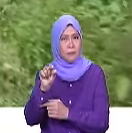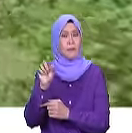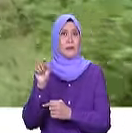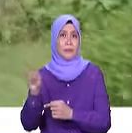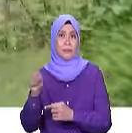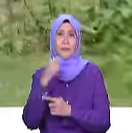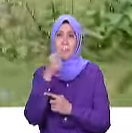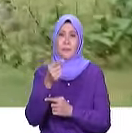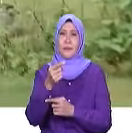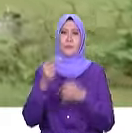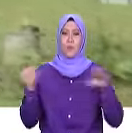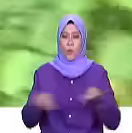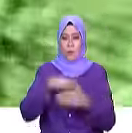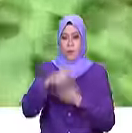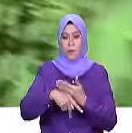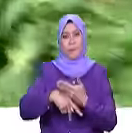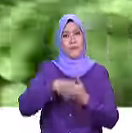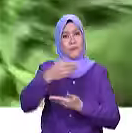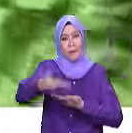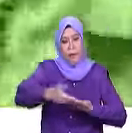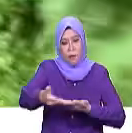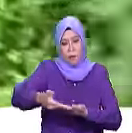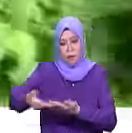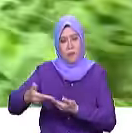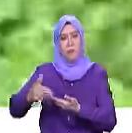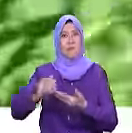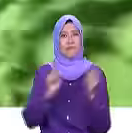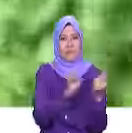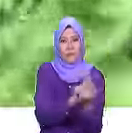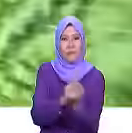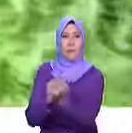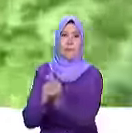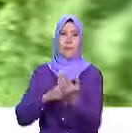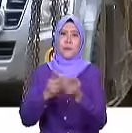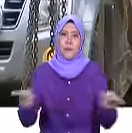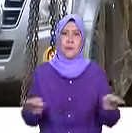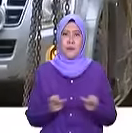Sulaiman, mengadakan program outreach vaksinasi COVID-19 di kawasan ini.